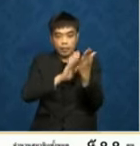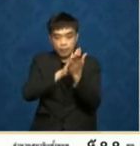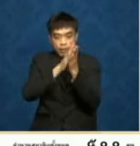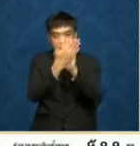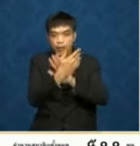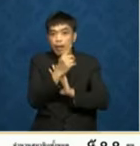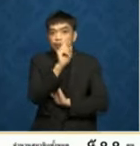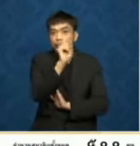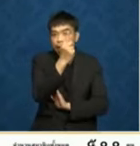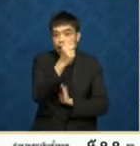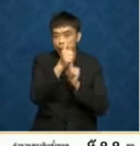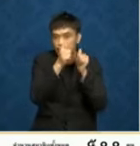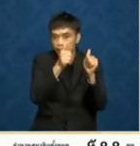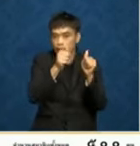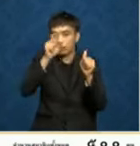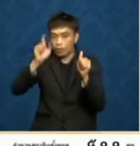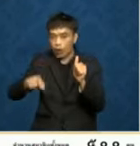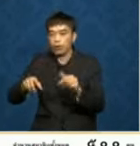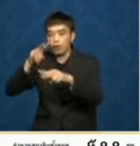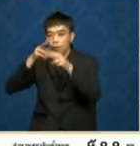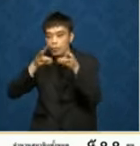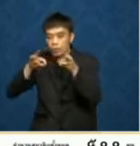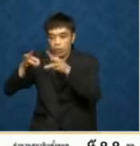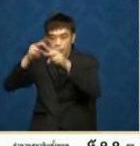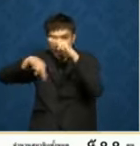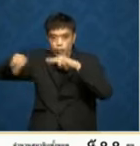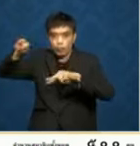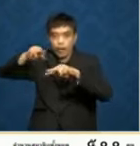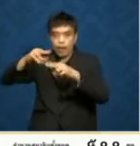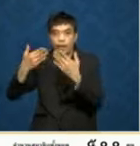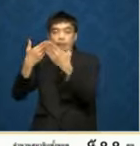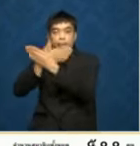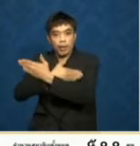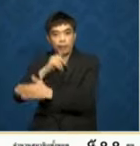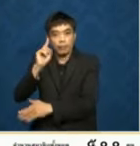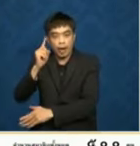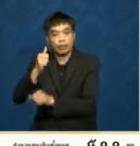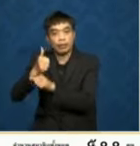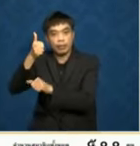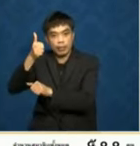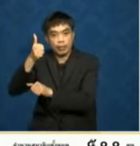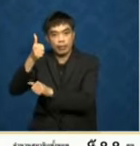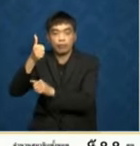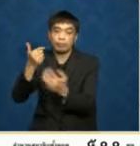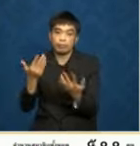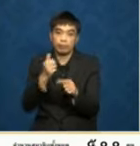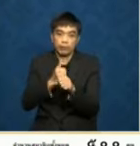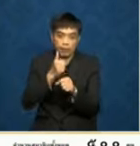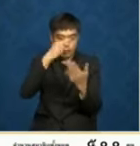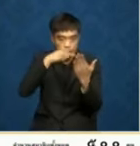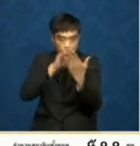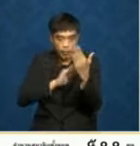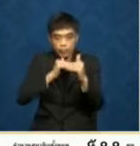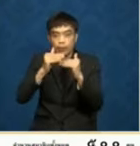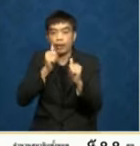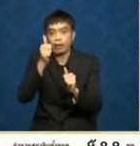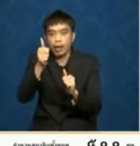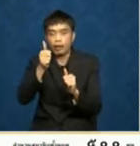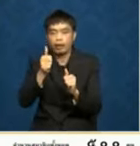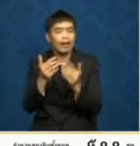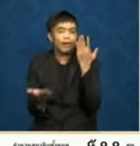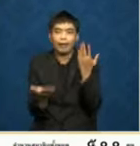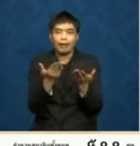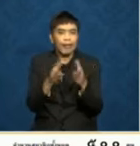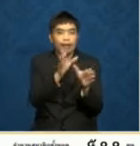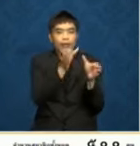ตองไปเปลี่ยแปลงการปกคองประเทศนี้ ถึงจะดีได้พวกเราพรัภูมใจไย เราเชื่อครับว่าถ้า